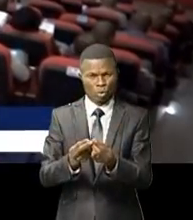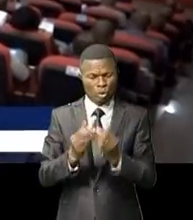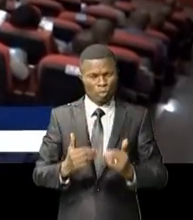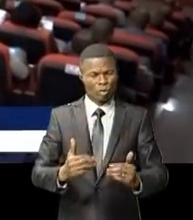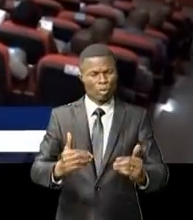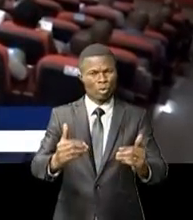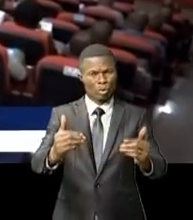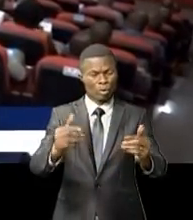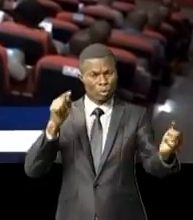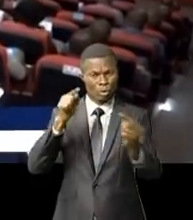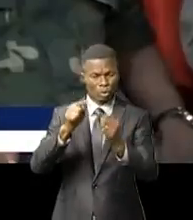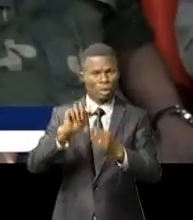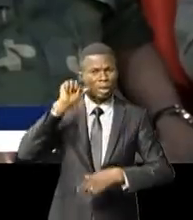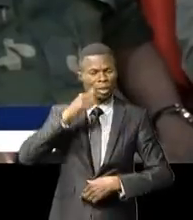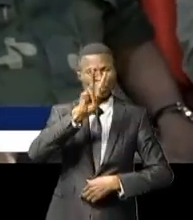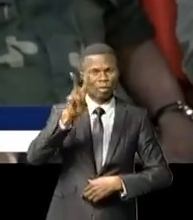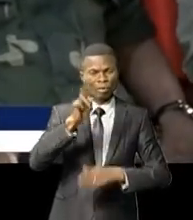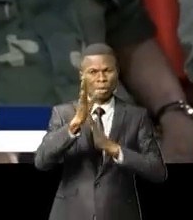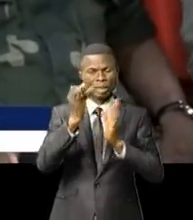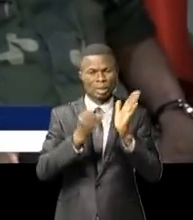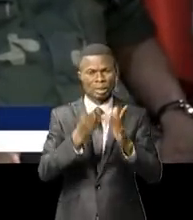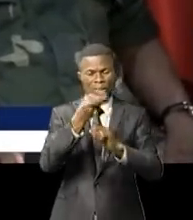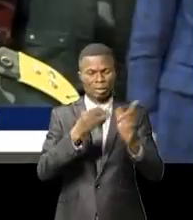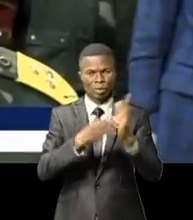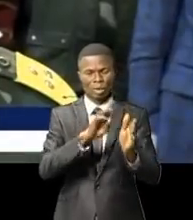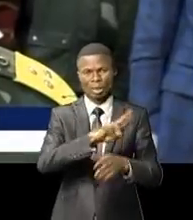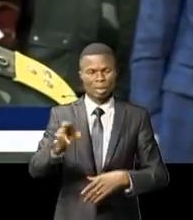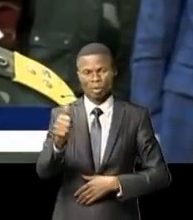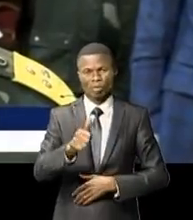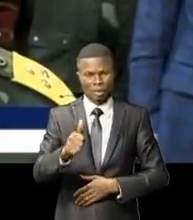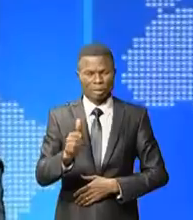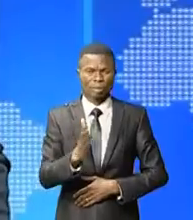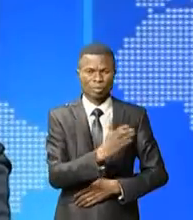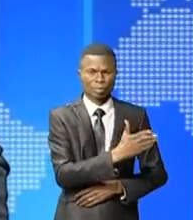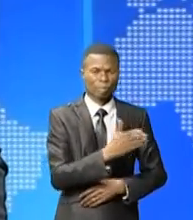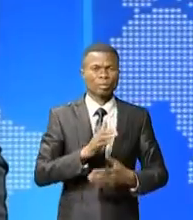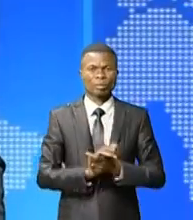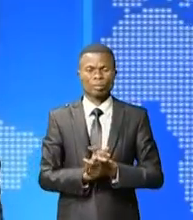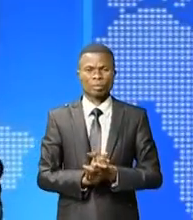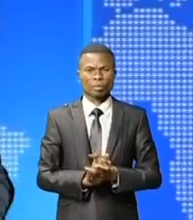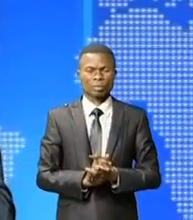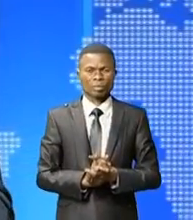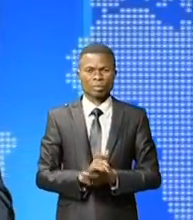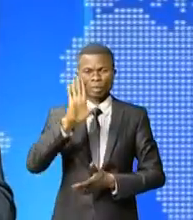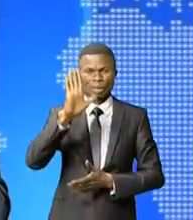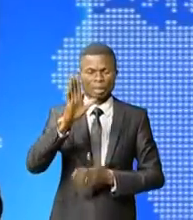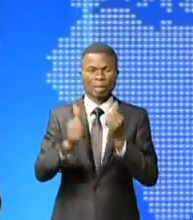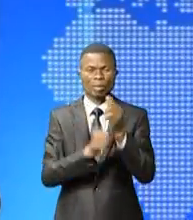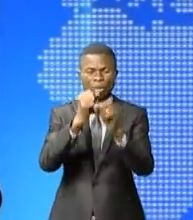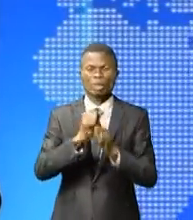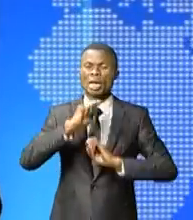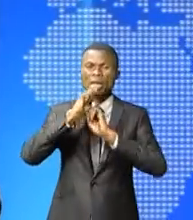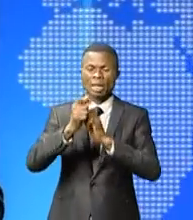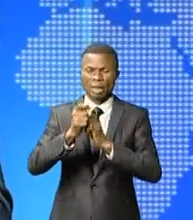poursuivre jusque demain vendredi 17 septembre 2021. Programme Excellencia,